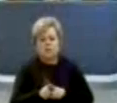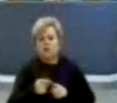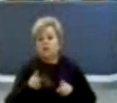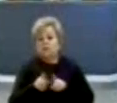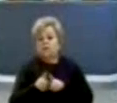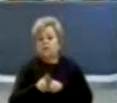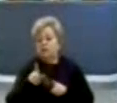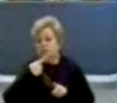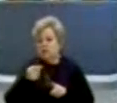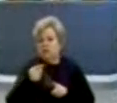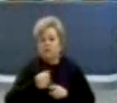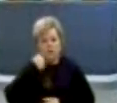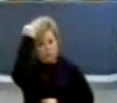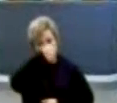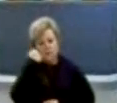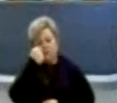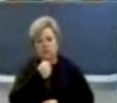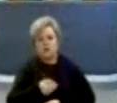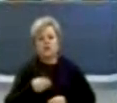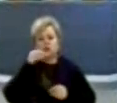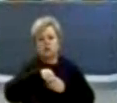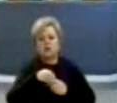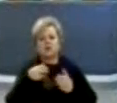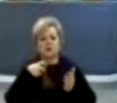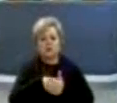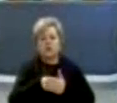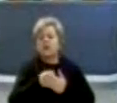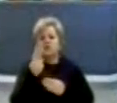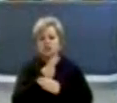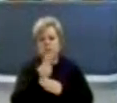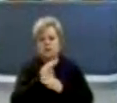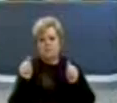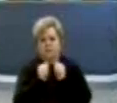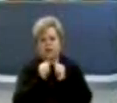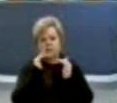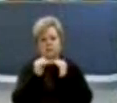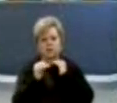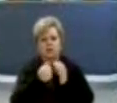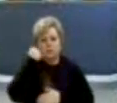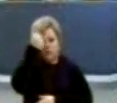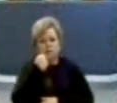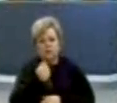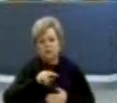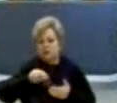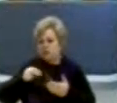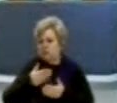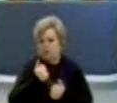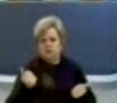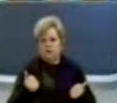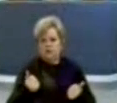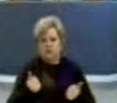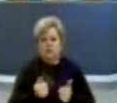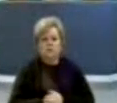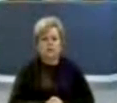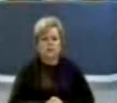në cilin na është thënë që Kosova ka hyrë si shtet si palë barabartë në Serbinë, ndërkohë që Kosova nuk po nënshkruan si shtet. E që